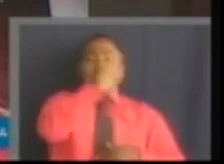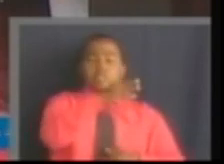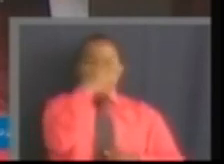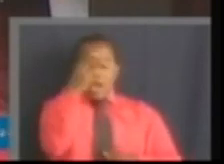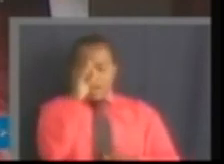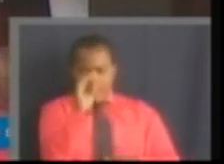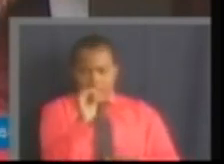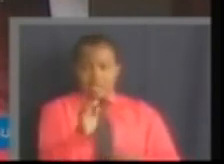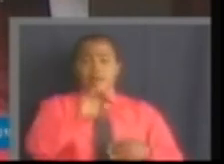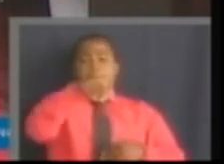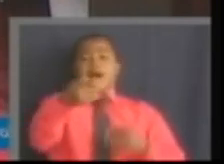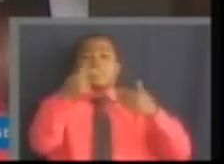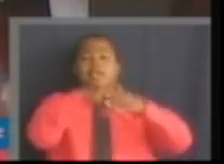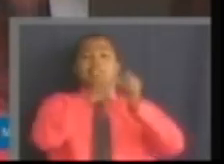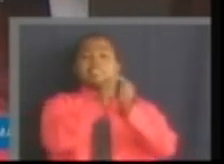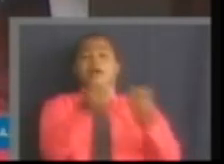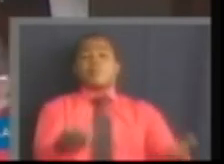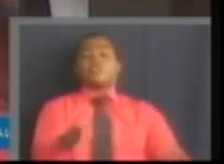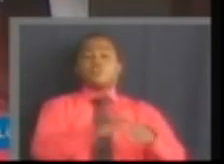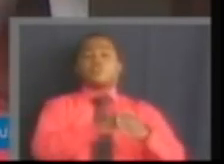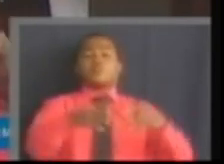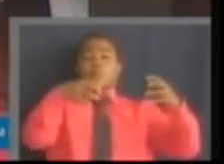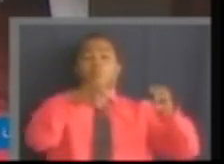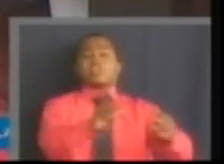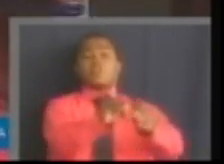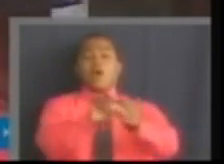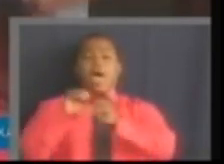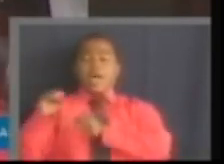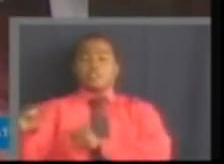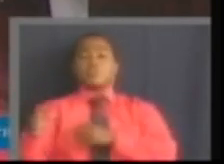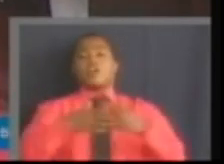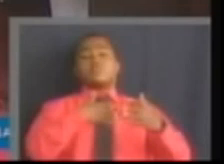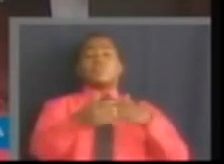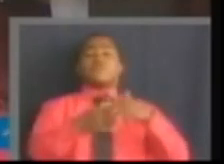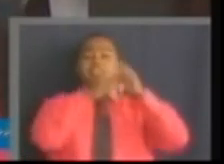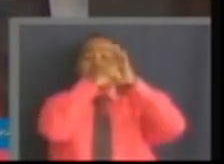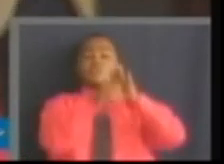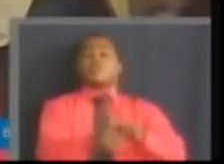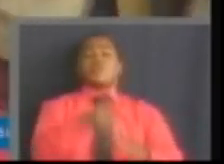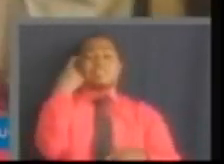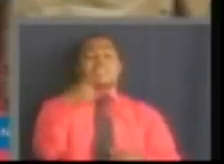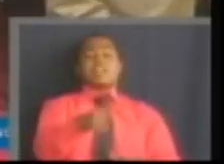hii ndogo tuanze kutumia tuseme kikao hichi kihairishwe siyo kifanya mimi, tutakuwa tumefanya dhuluma sana kwa Watanzania.